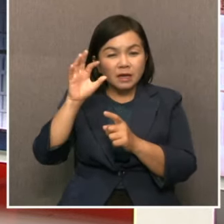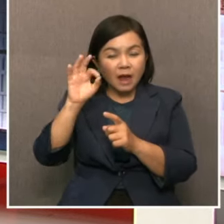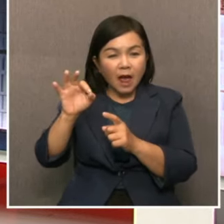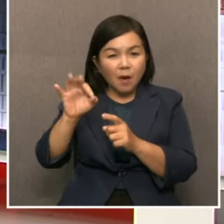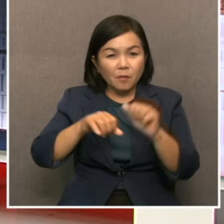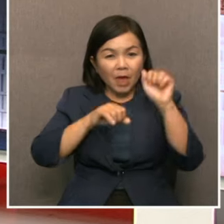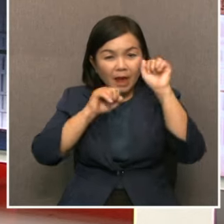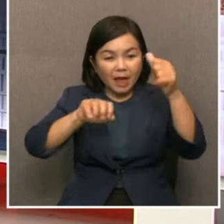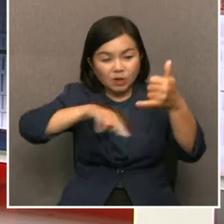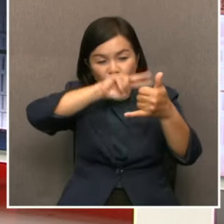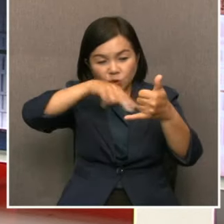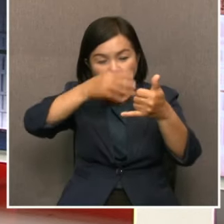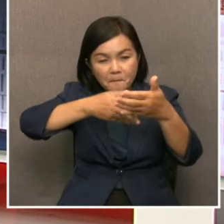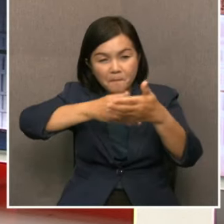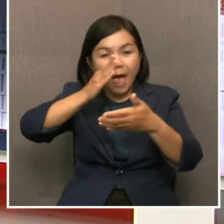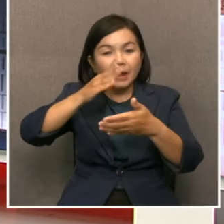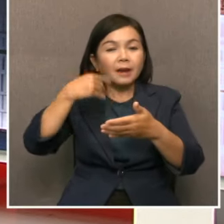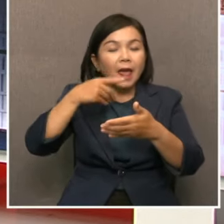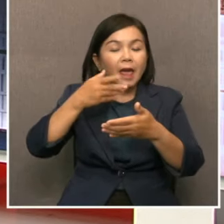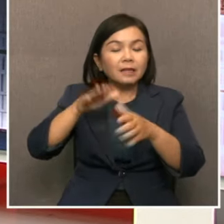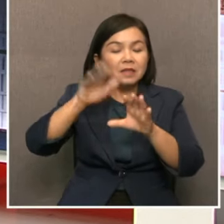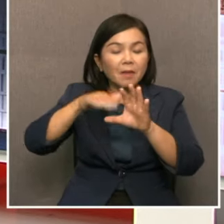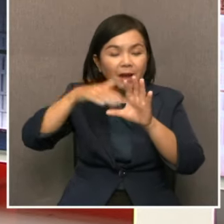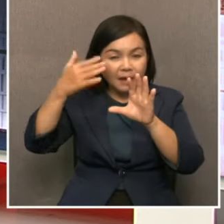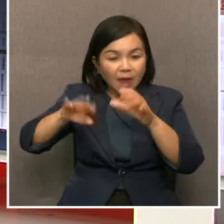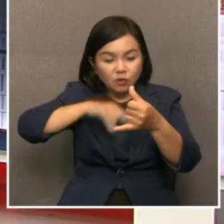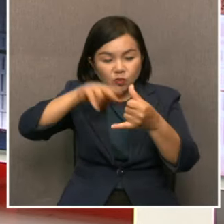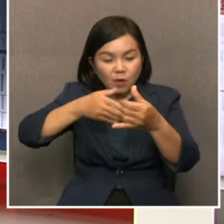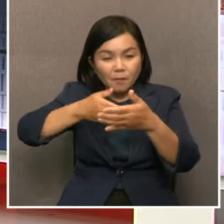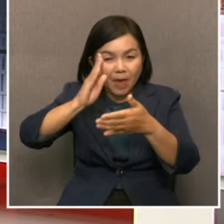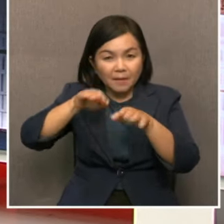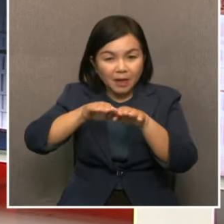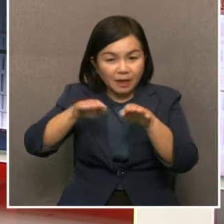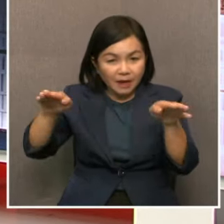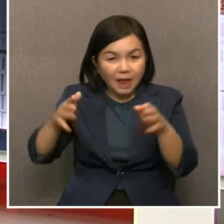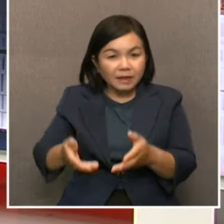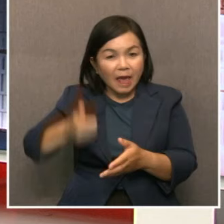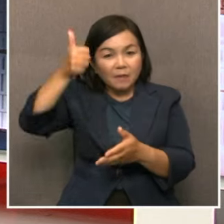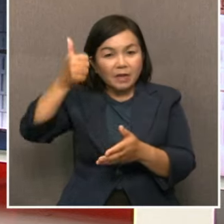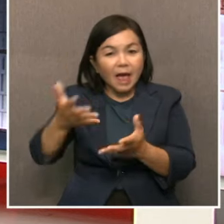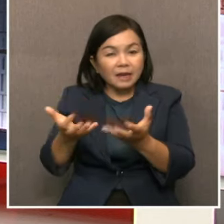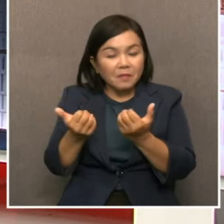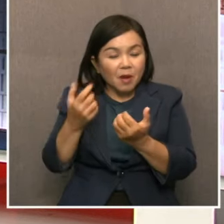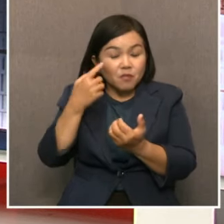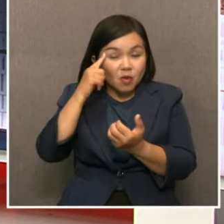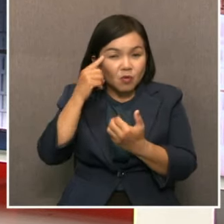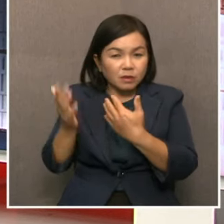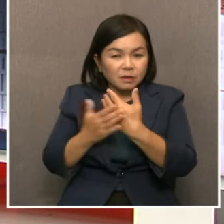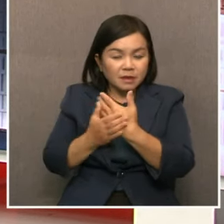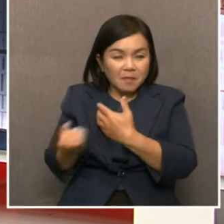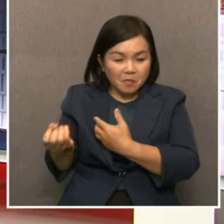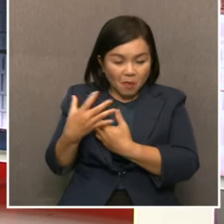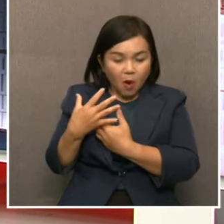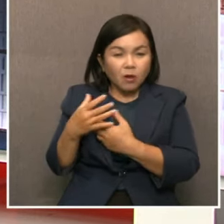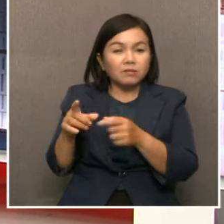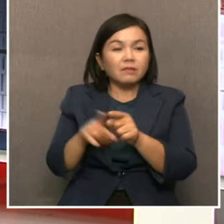ทะเบียนนะคะว่าคุณผู้ชมที่ลงทะเบียนไปแล้วผ่านเกณฑ์การรับสิทธิ์หรือเปล่าซึ่งจะแจ้งเตือนค่ะผ่านทางที่เดิ